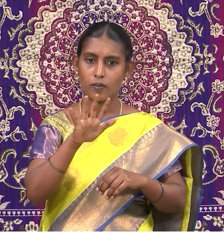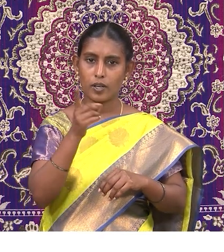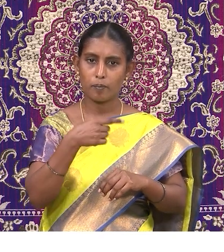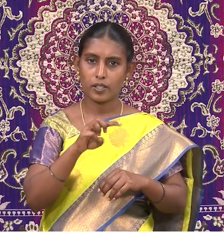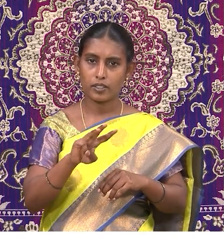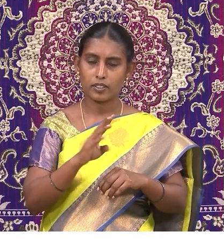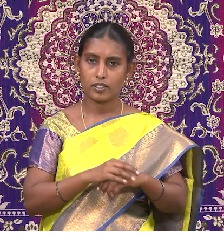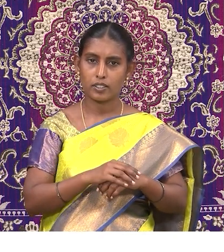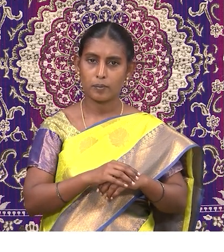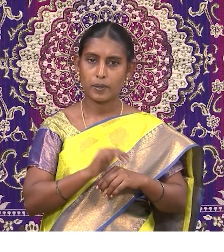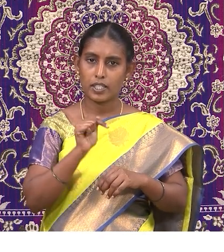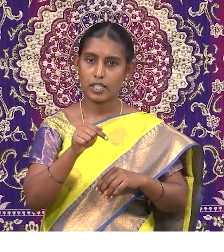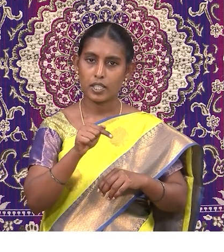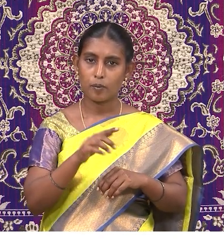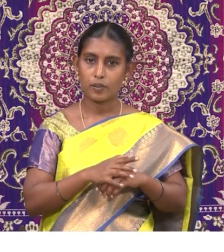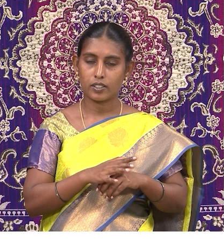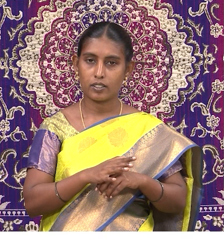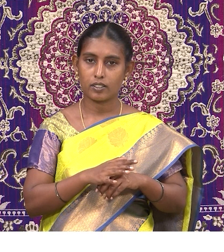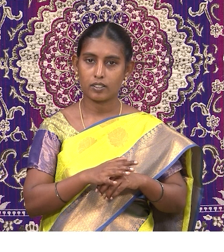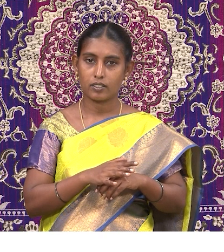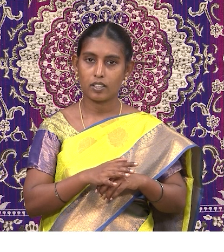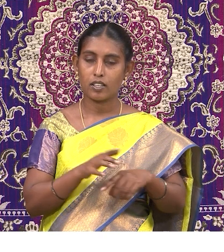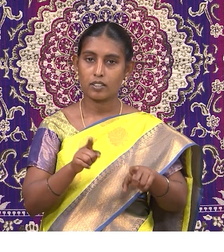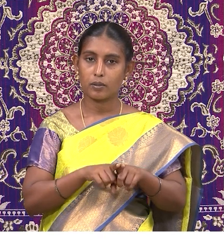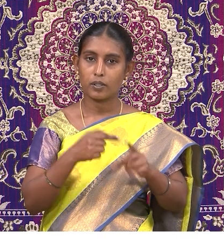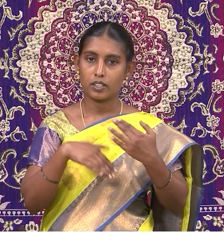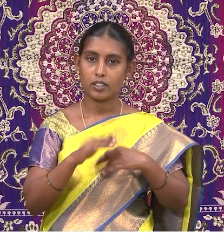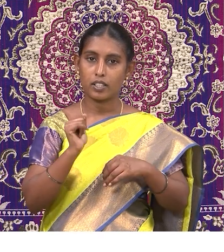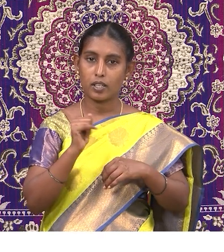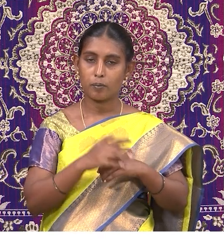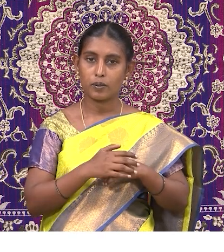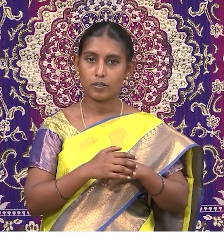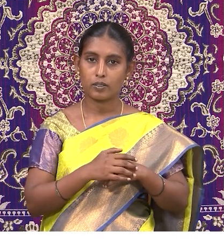5/3 அந்த பின்னம் இருக்குது அல்லவா, அதை நாம் என்ன பண்ணுறோம்?